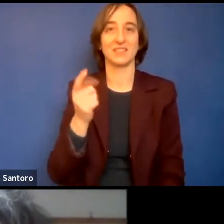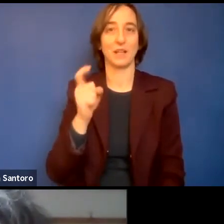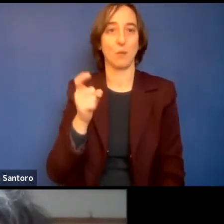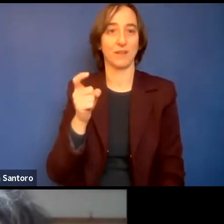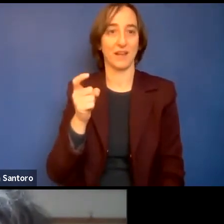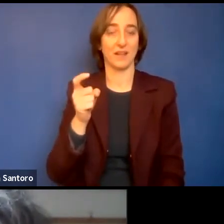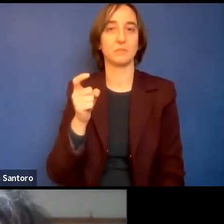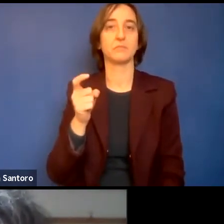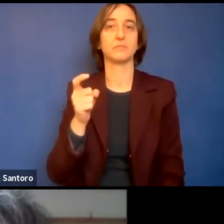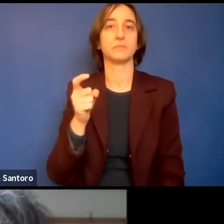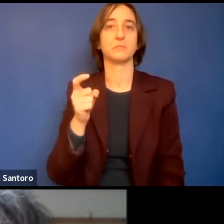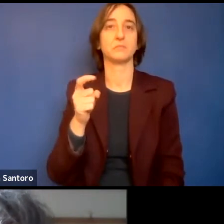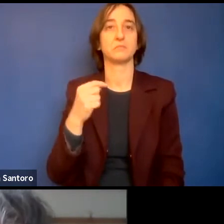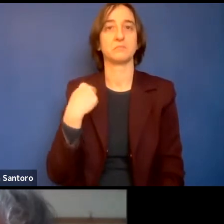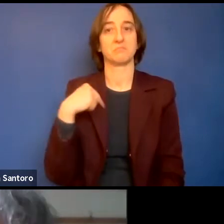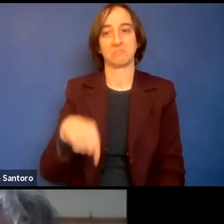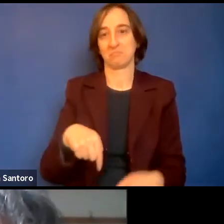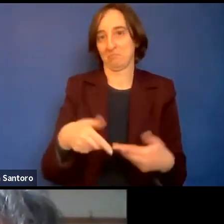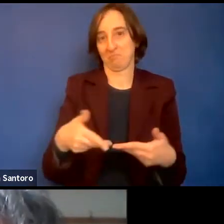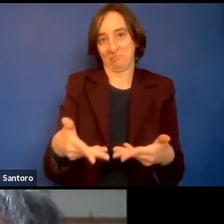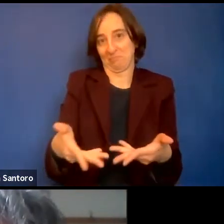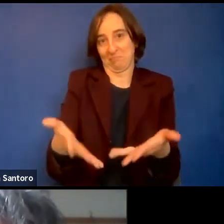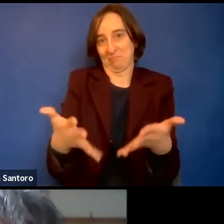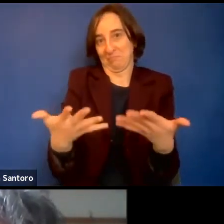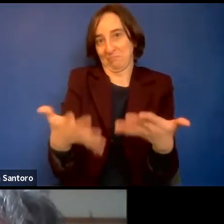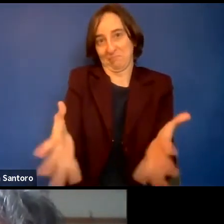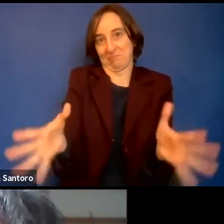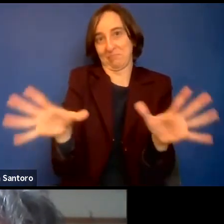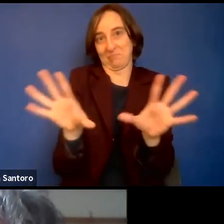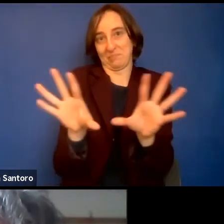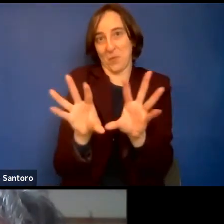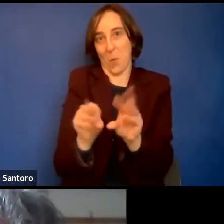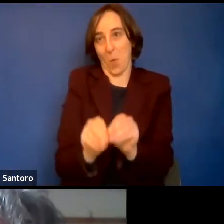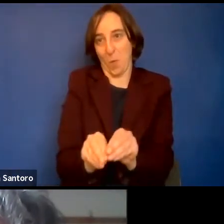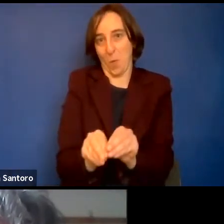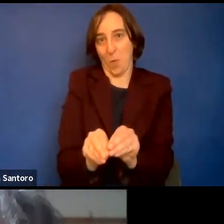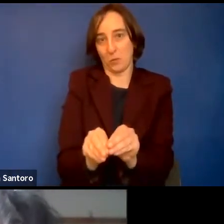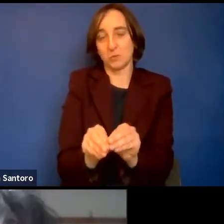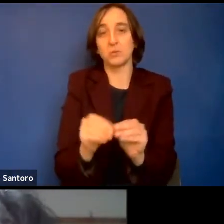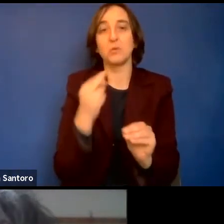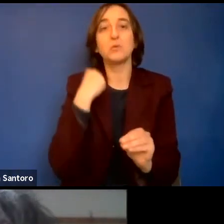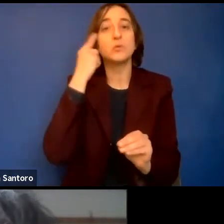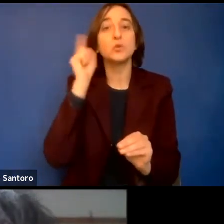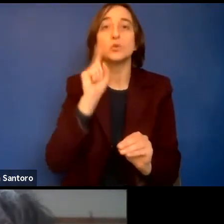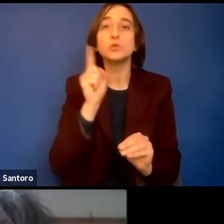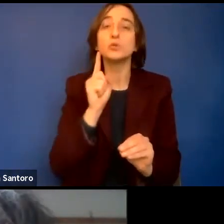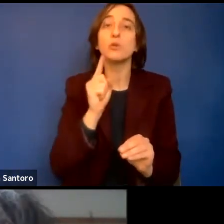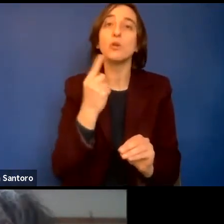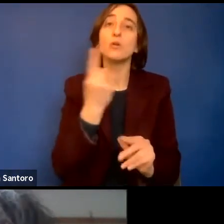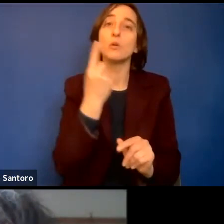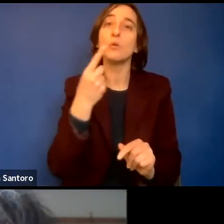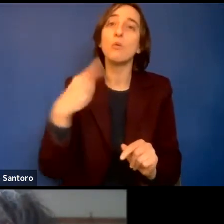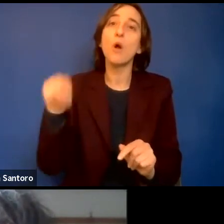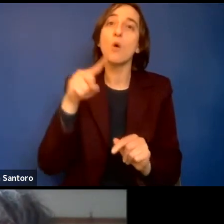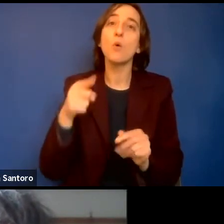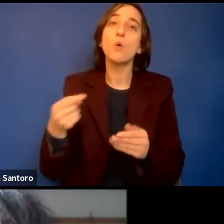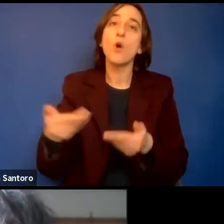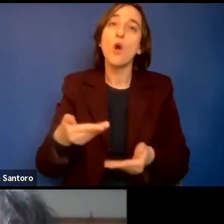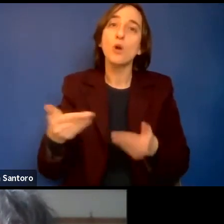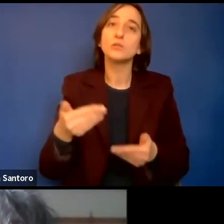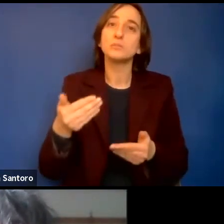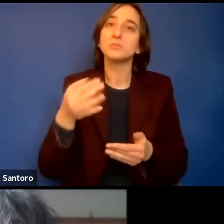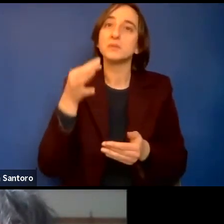siamo arrivati in conclusione e io non so se qualcuno dei nostri ospiti relatori